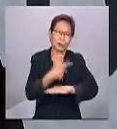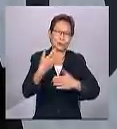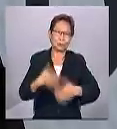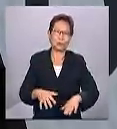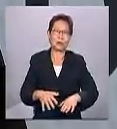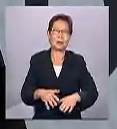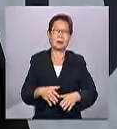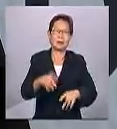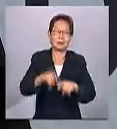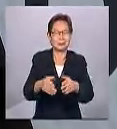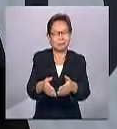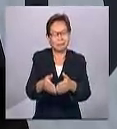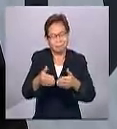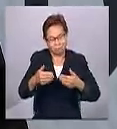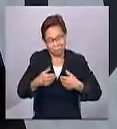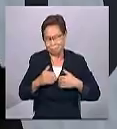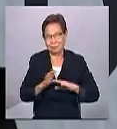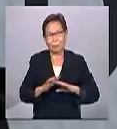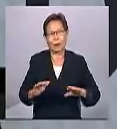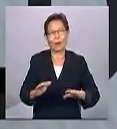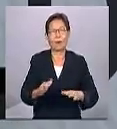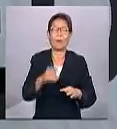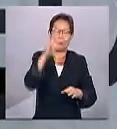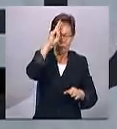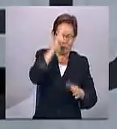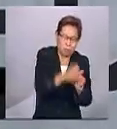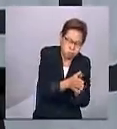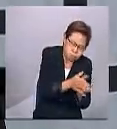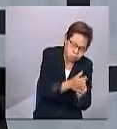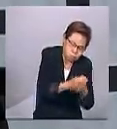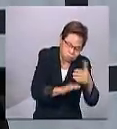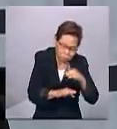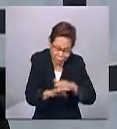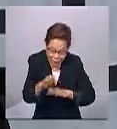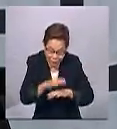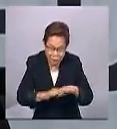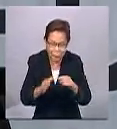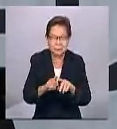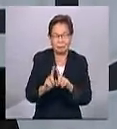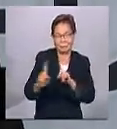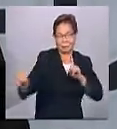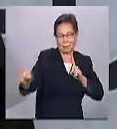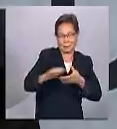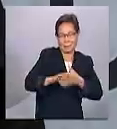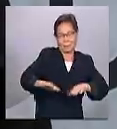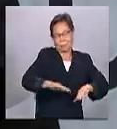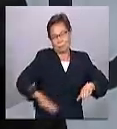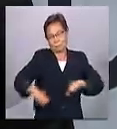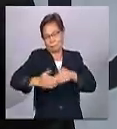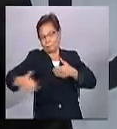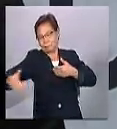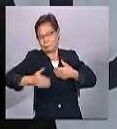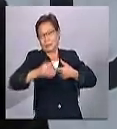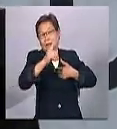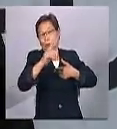salam, kita kerap membasuh tangan dan juga kita ada penjarakan yang selamat sekurang-kurang 1 meter.